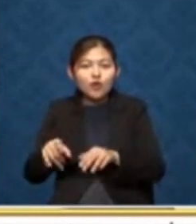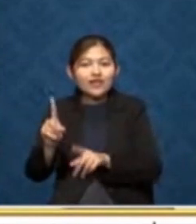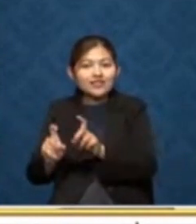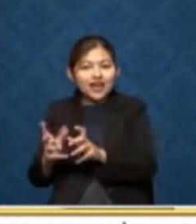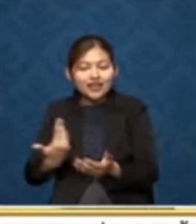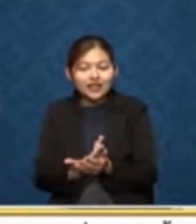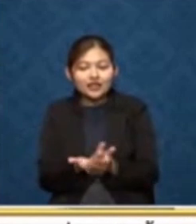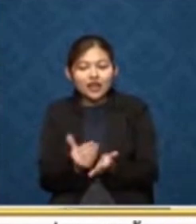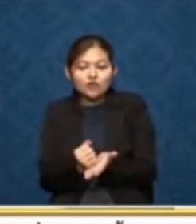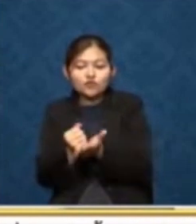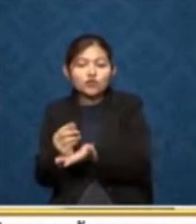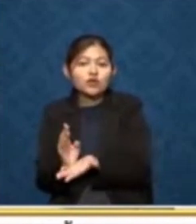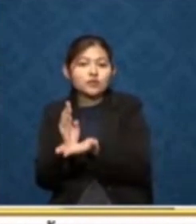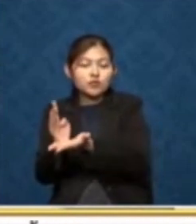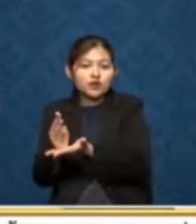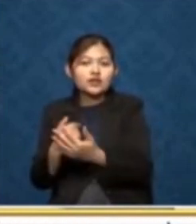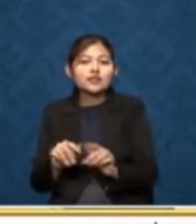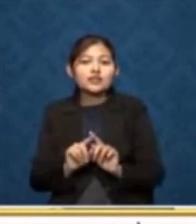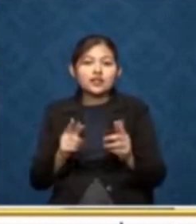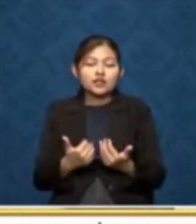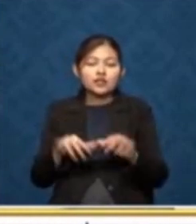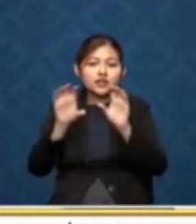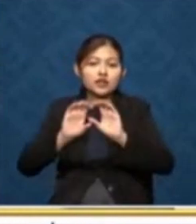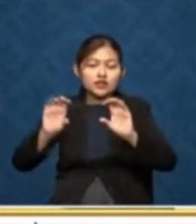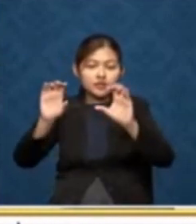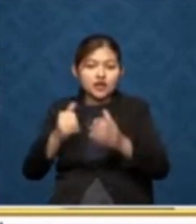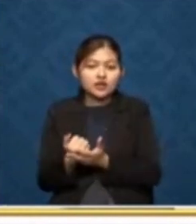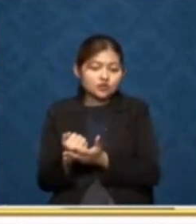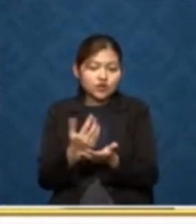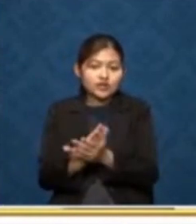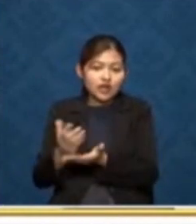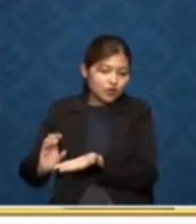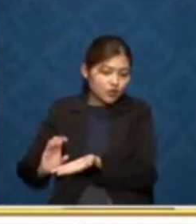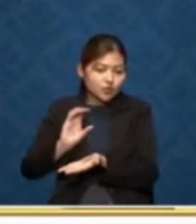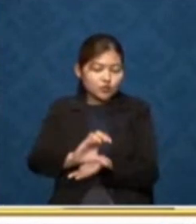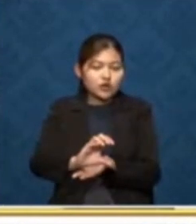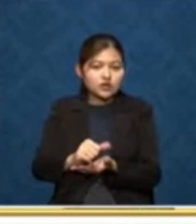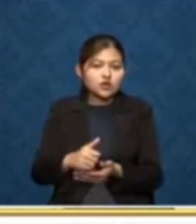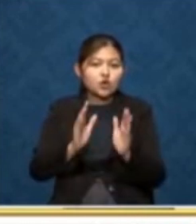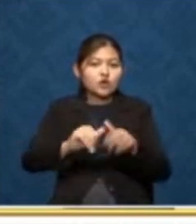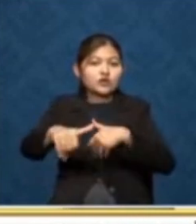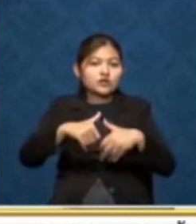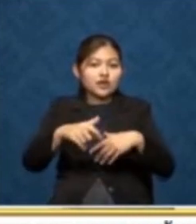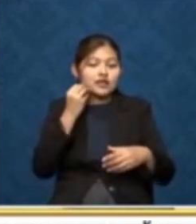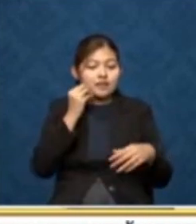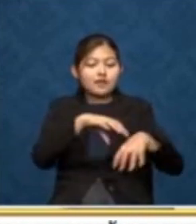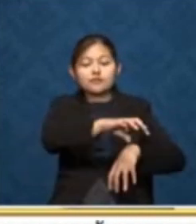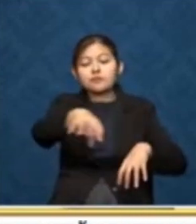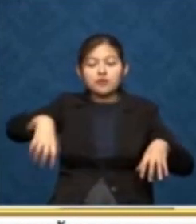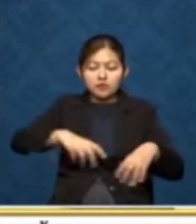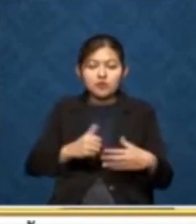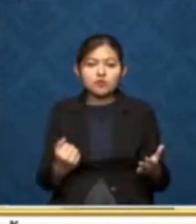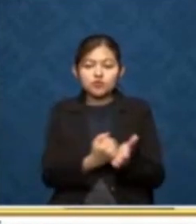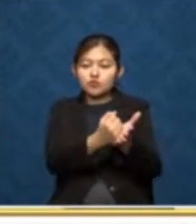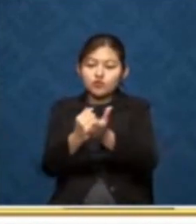ชาปนกิจสงเคราะห์เพื่อให้ชาวบ้านได้รวมตัวกันได้ช่วยเหลือกันในตอนที่เสียชีวิต